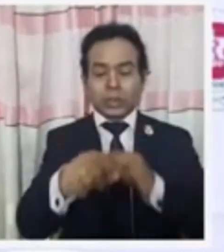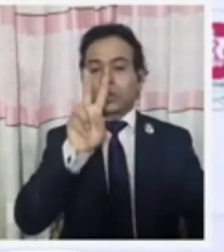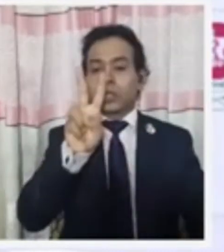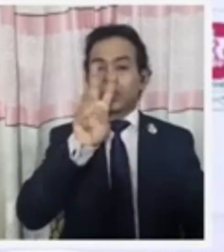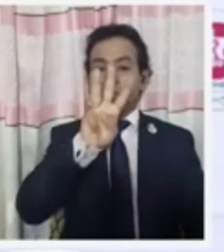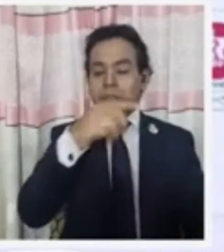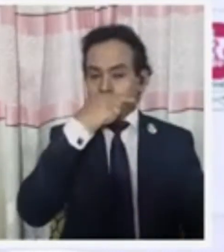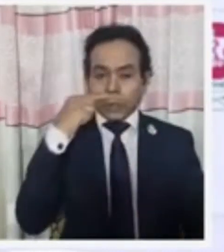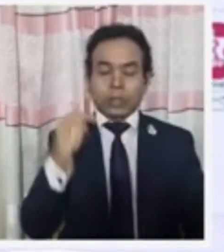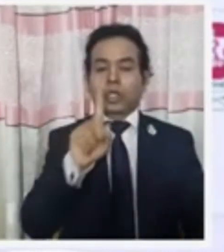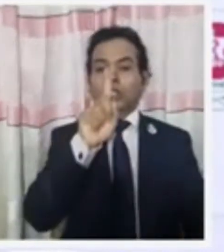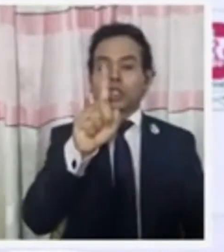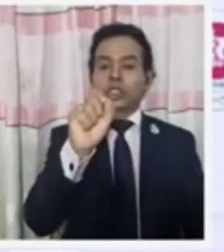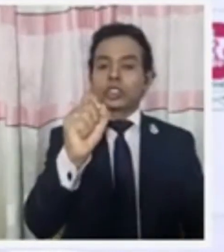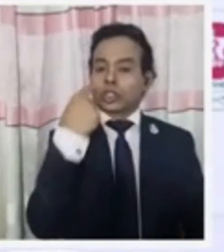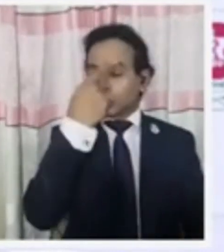হার 1.28%।